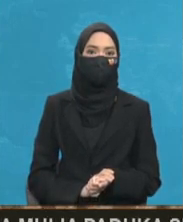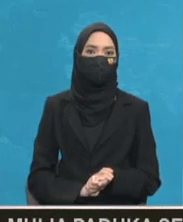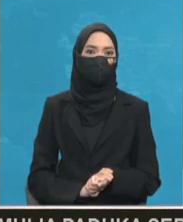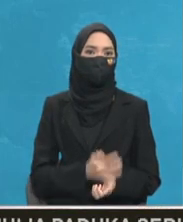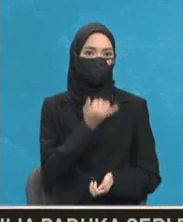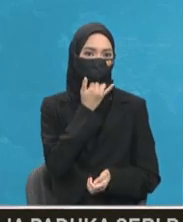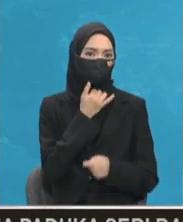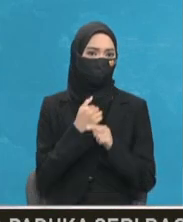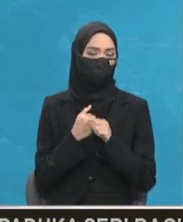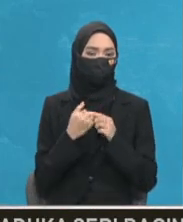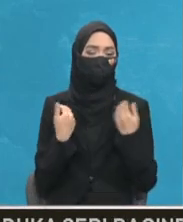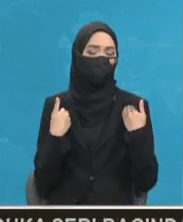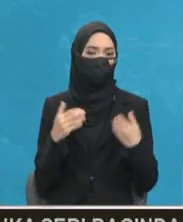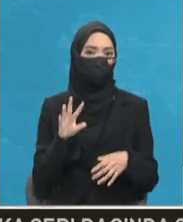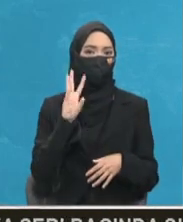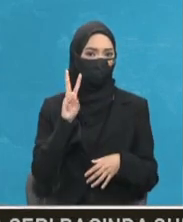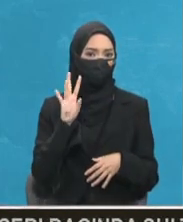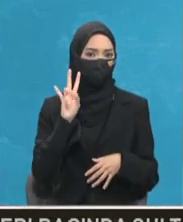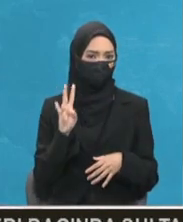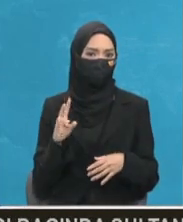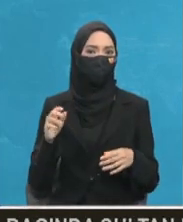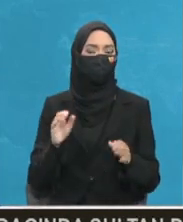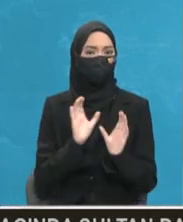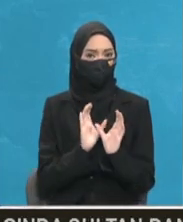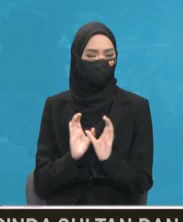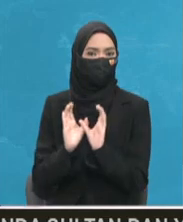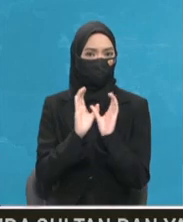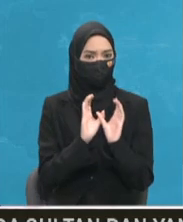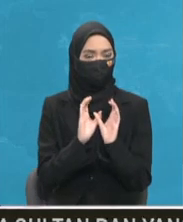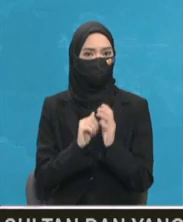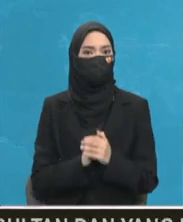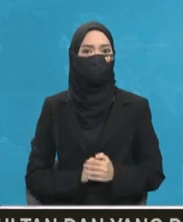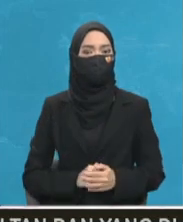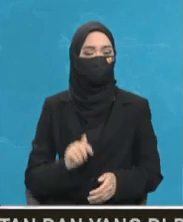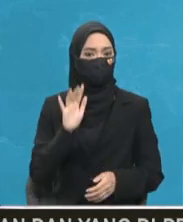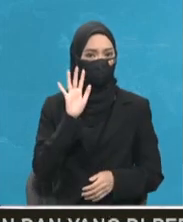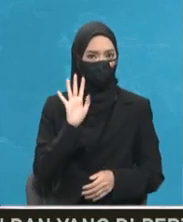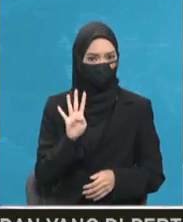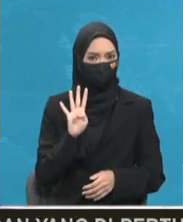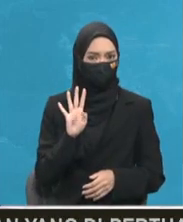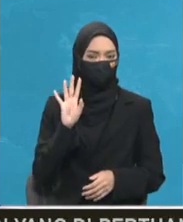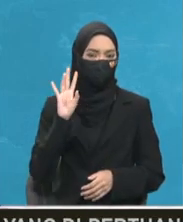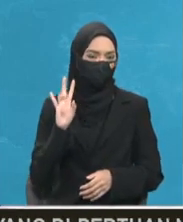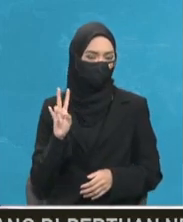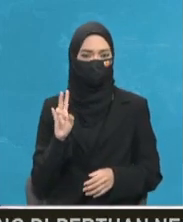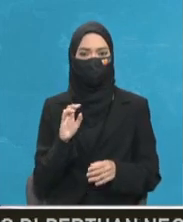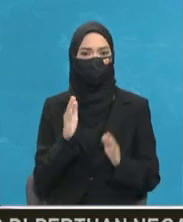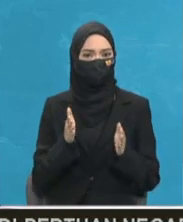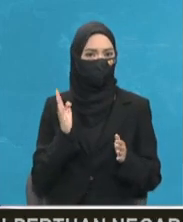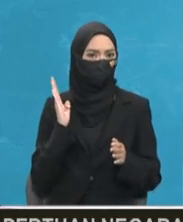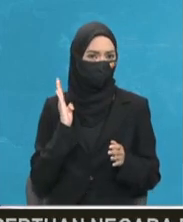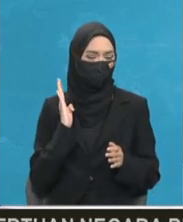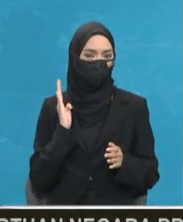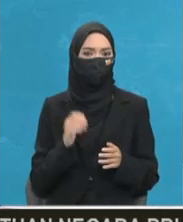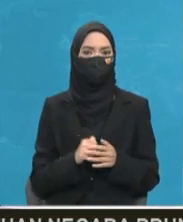Hai kesalahan tersebut melibatkan 67 forever setakat ini 47 majikan telah dihubungi melibatkan 55